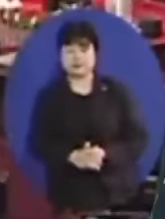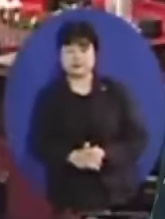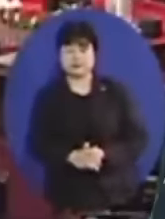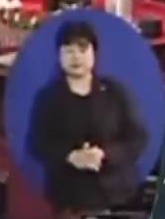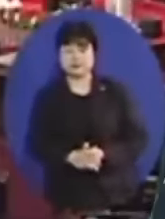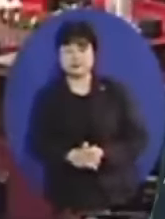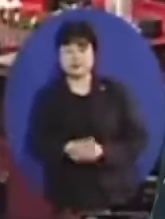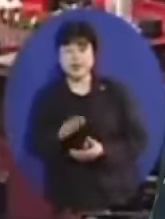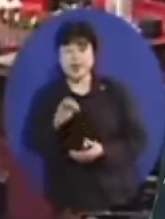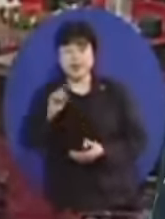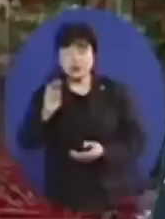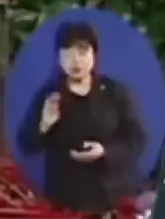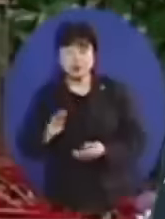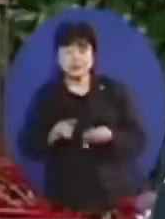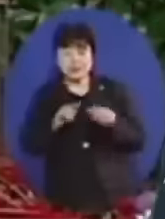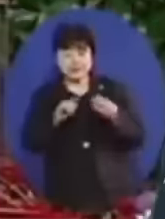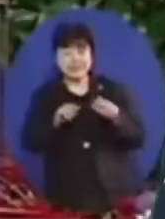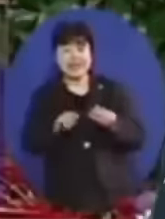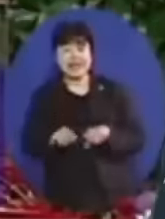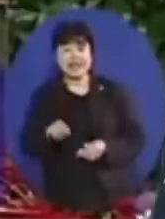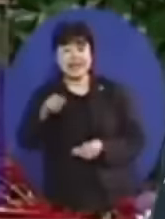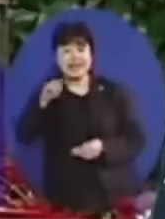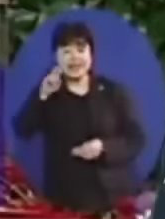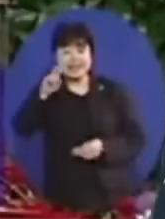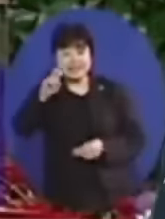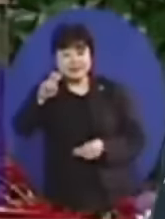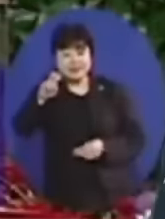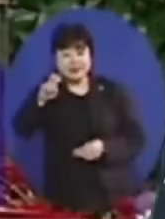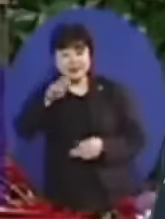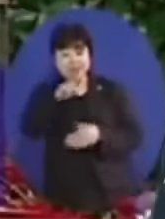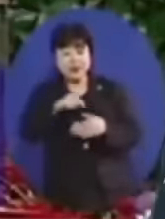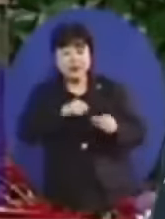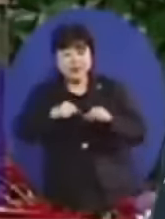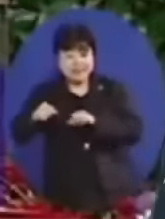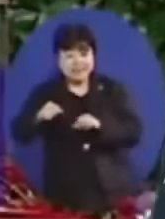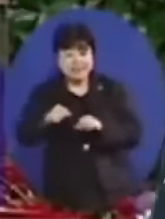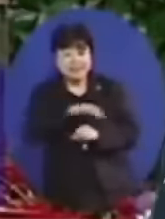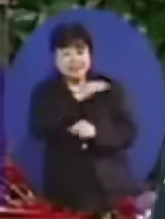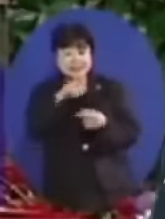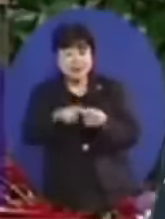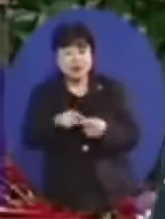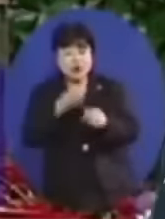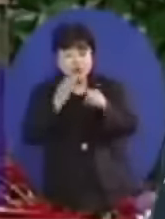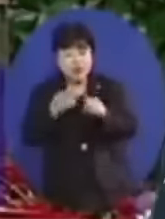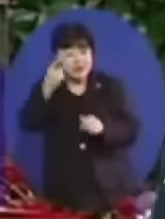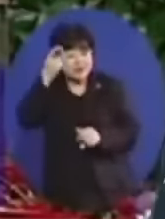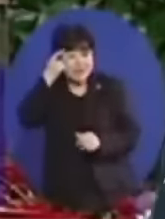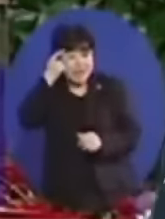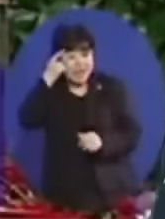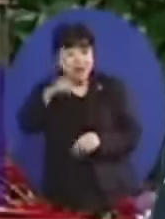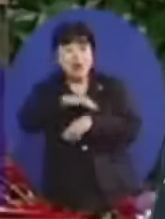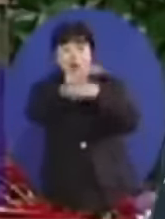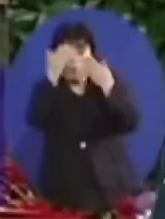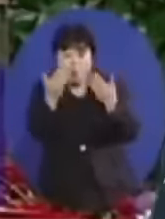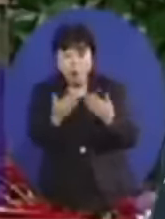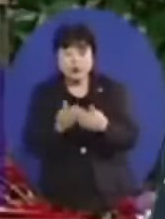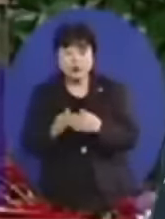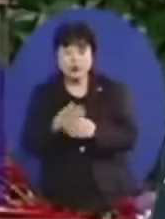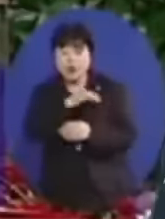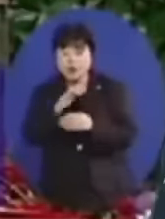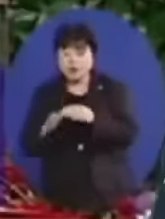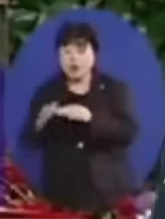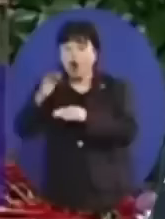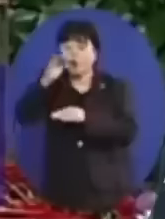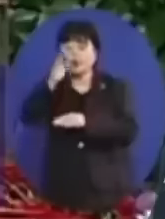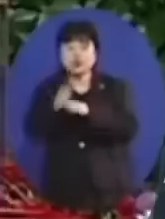에베소 3장 20절에 하나님은 우리 가운데 역사하시는 능력대로 우리의 구하는 것이나 생각하는 모든 것에 넘치도록 능히